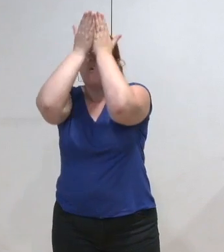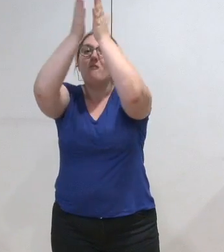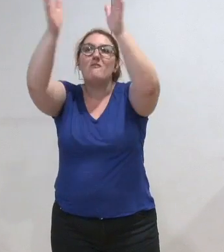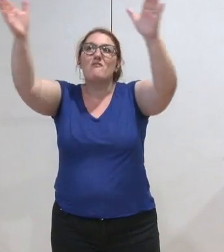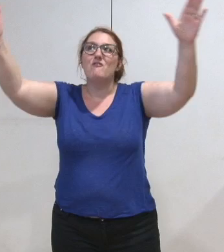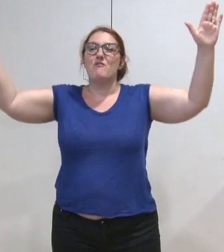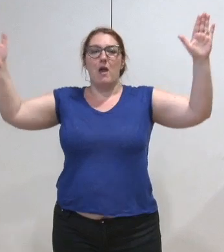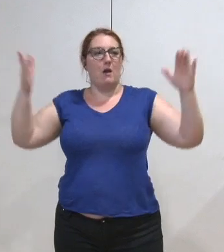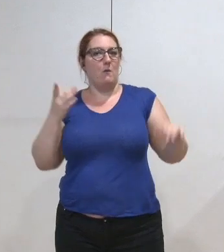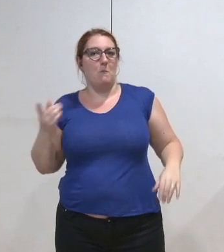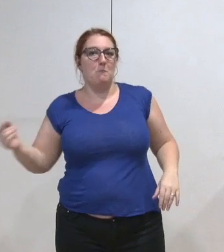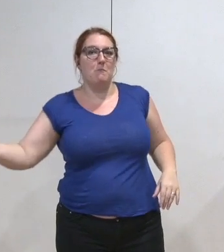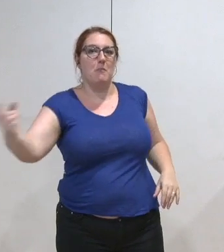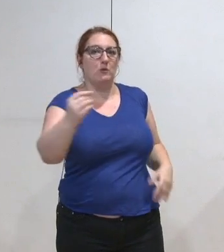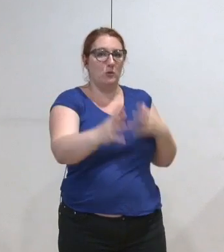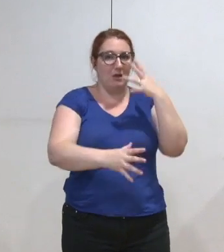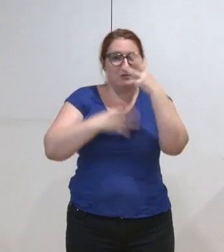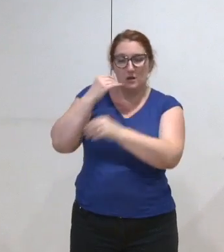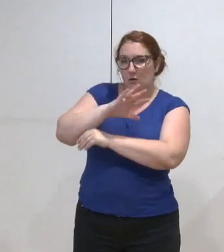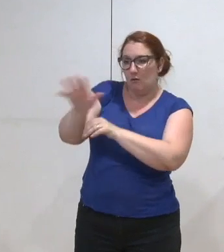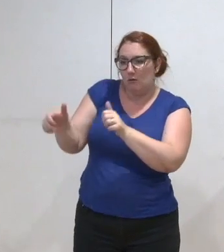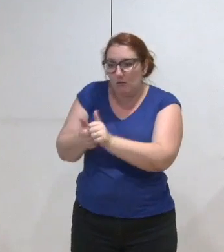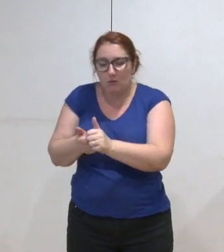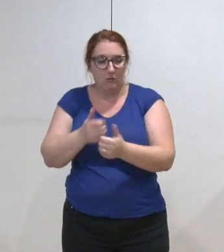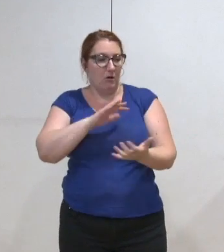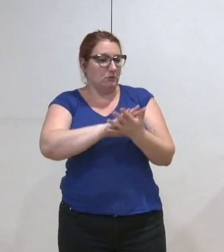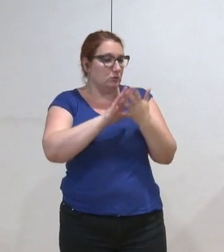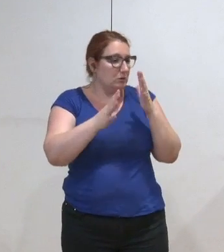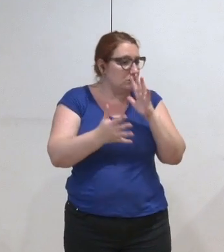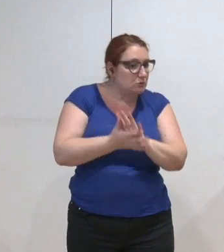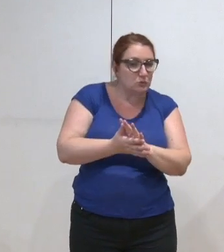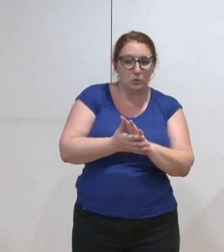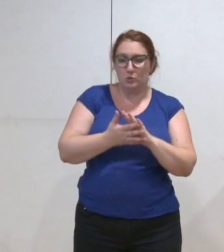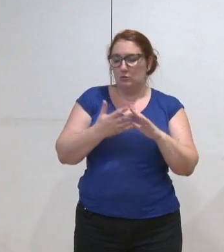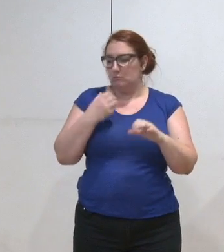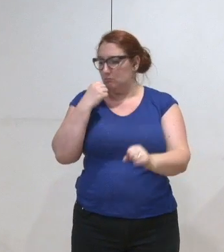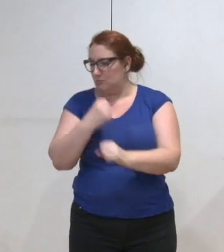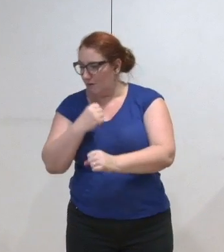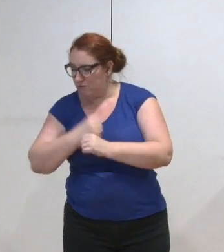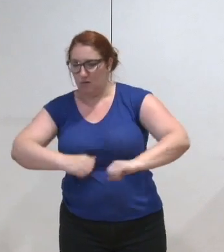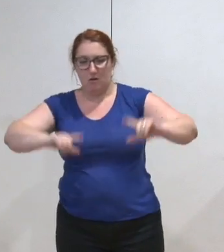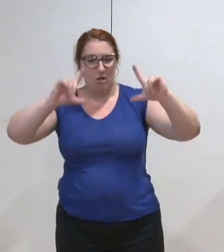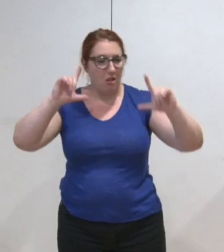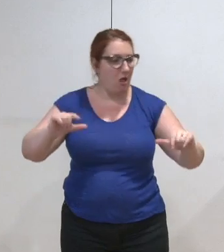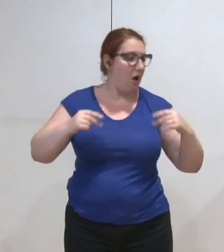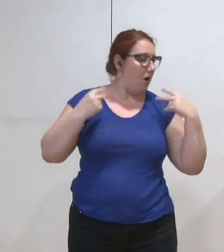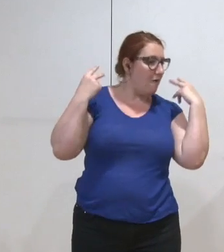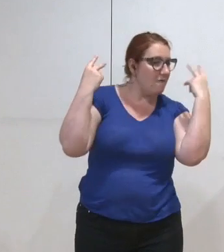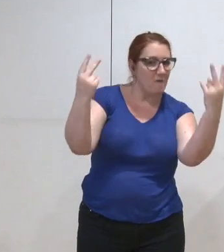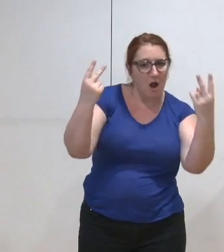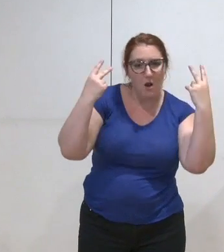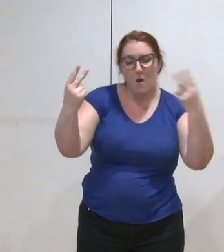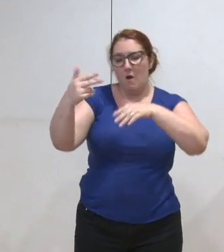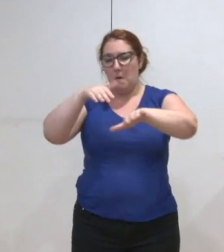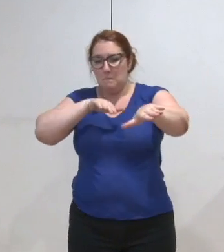partenaires extérieurs à la fois associatifs qui ont un un travail une valeur ajoutée une une façon